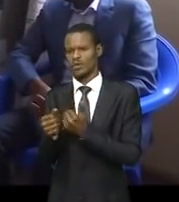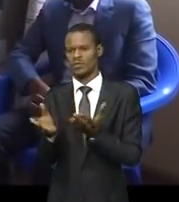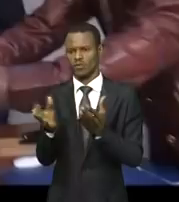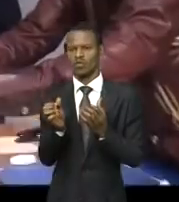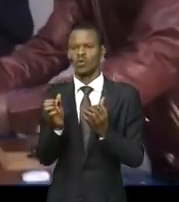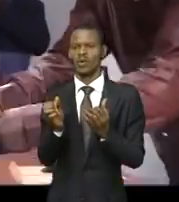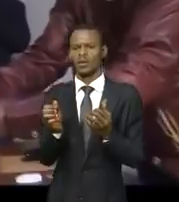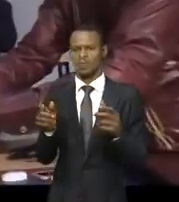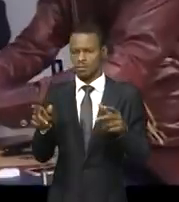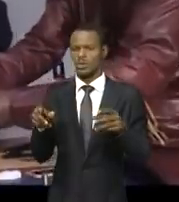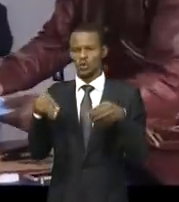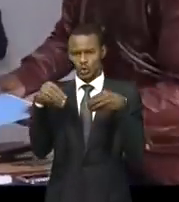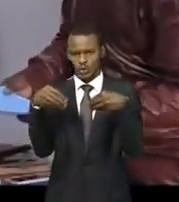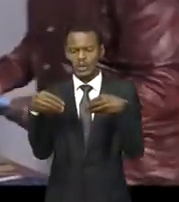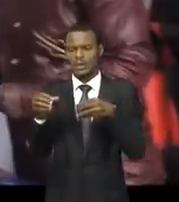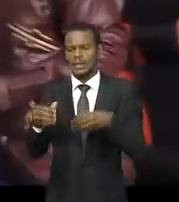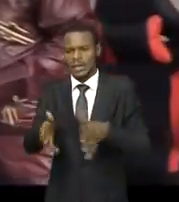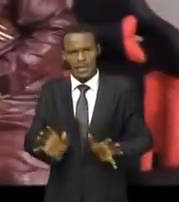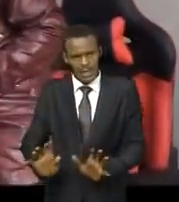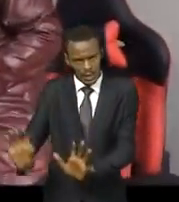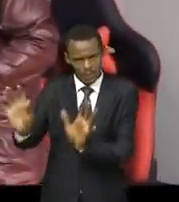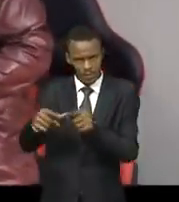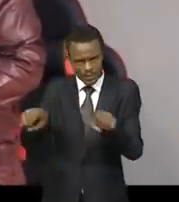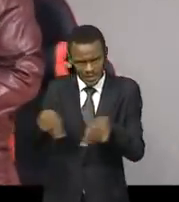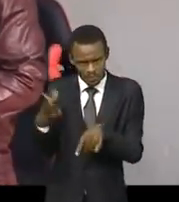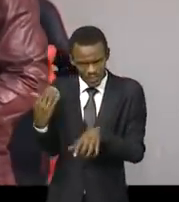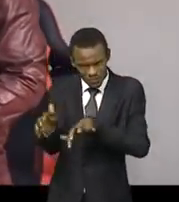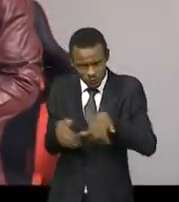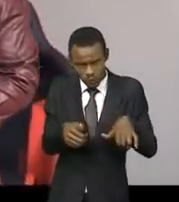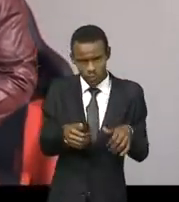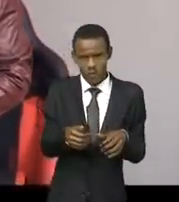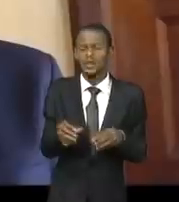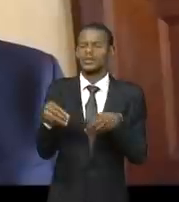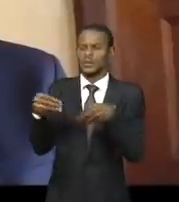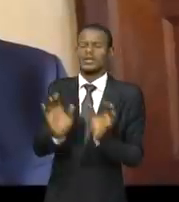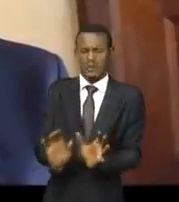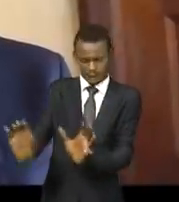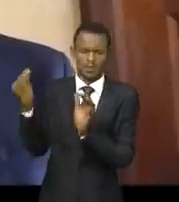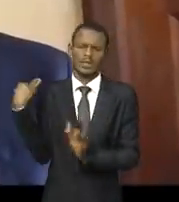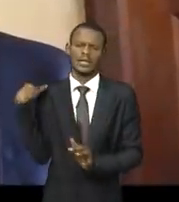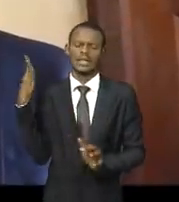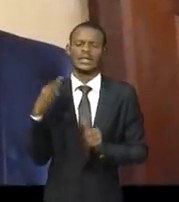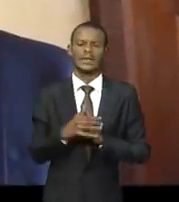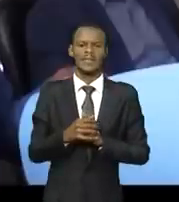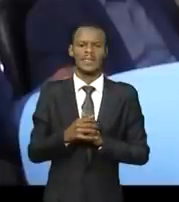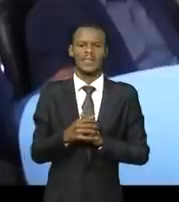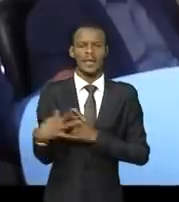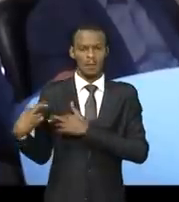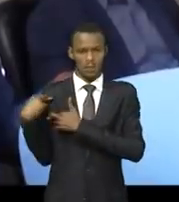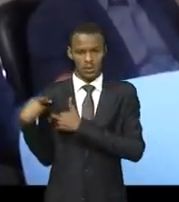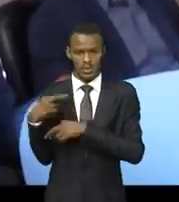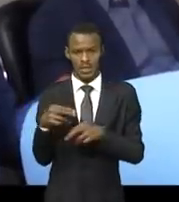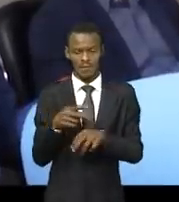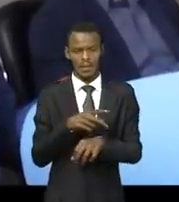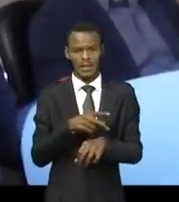ainsi les spoliateurs et leurs complices. Les animateurs du parquet général et de l'auditorat militaire du